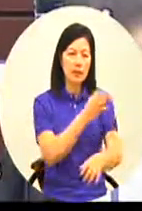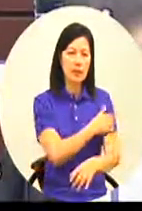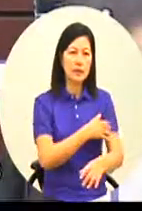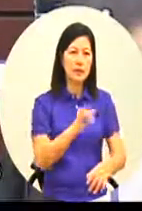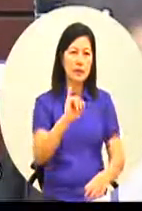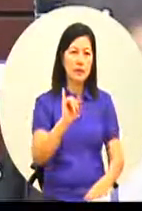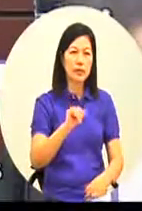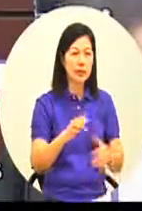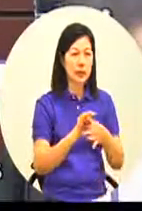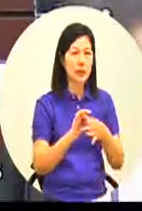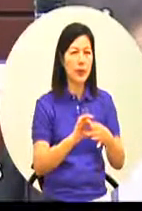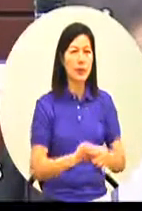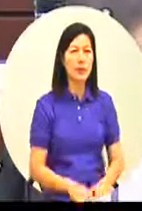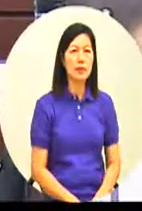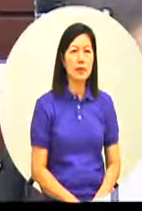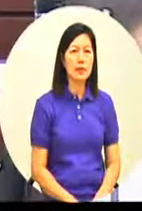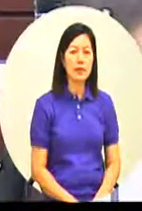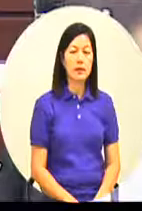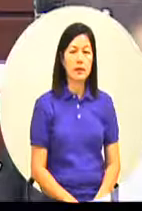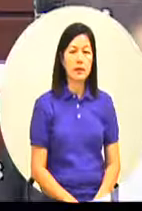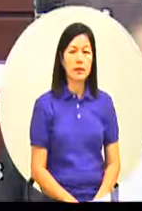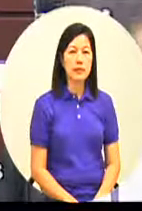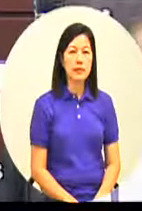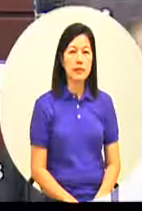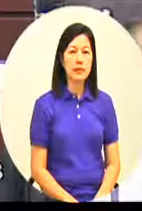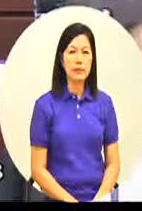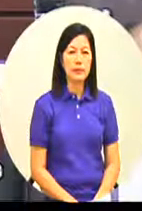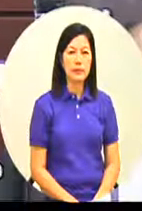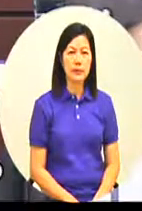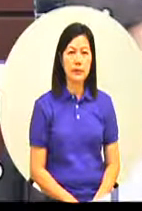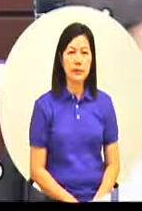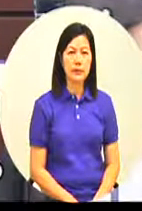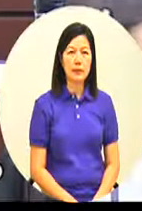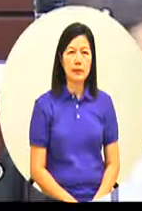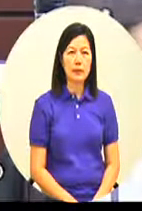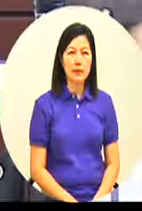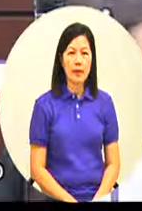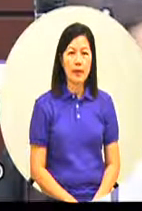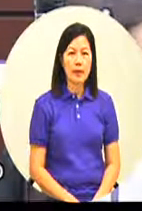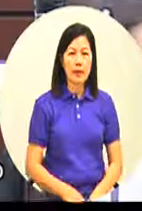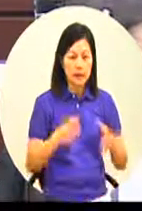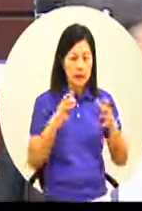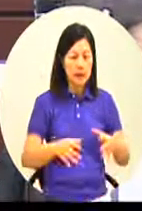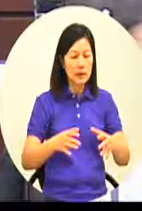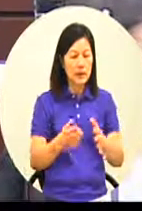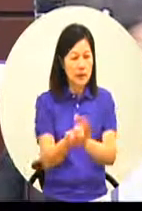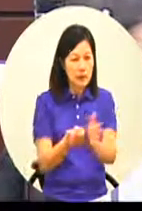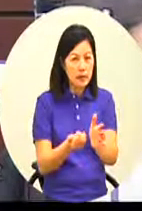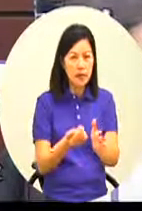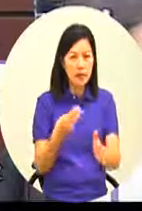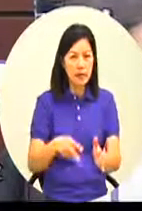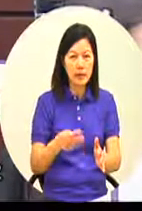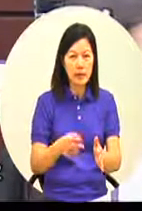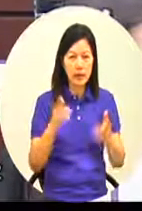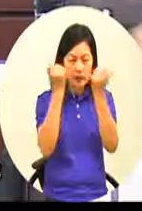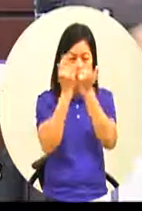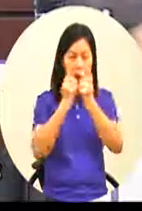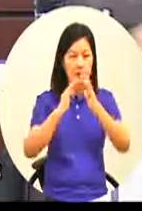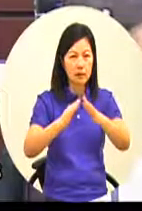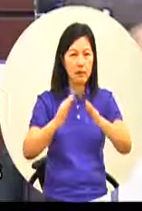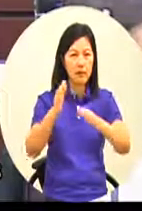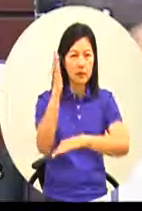哈。其实当整个道管中心的成立之前，我们也跟台北市政府跟台南